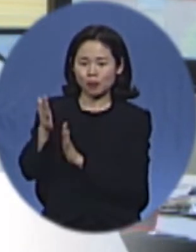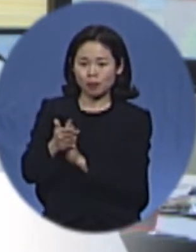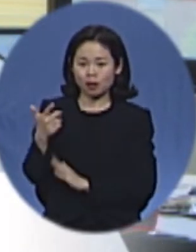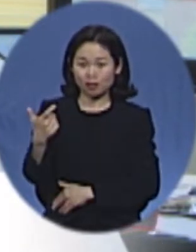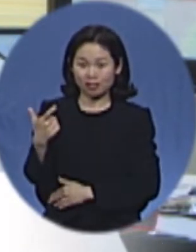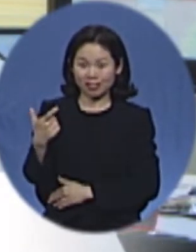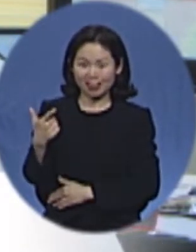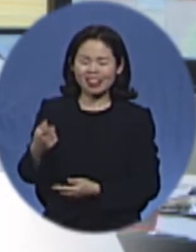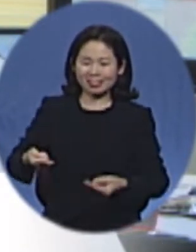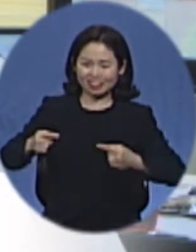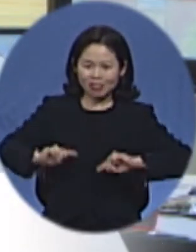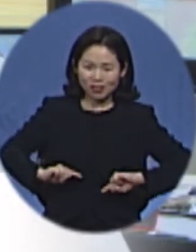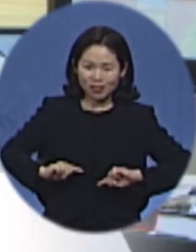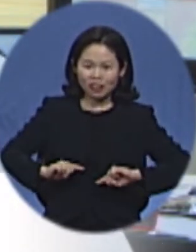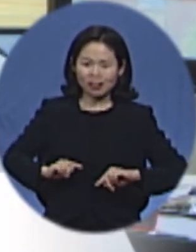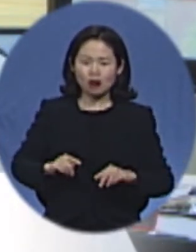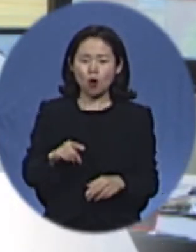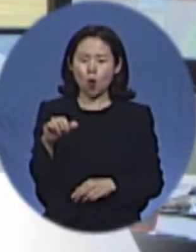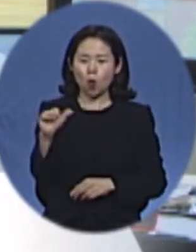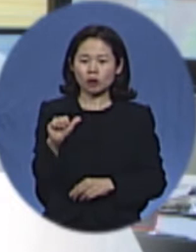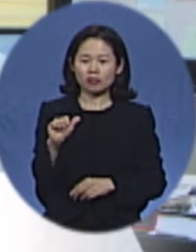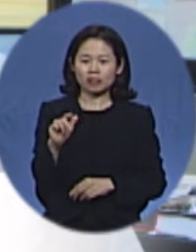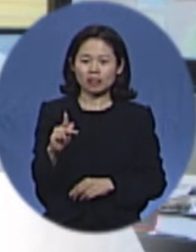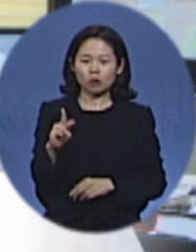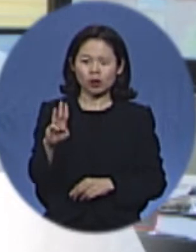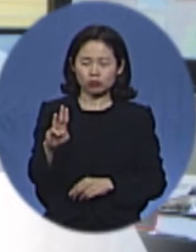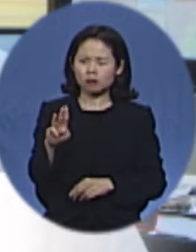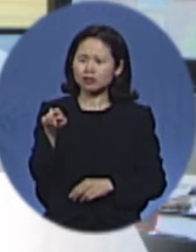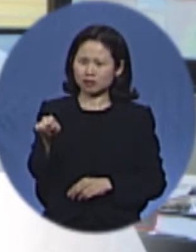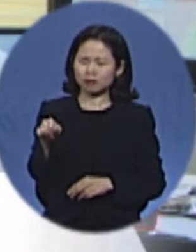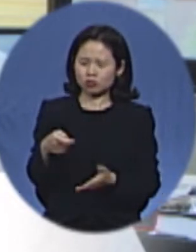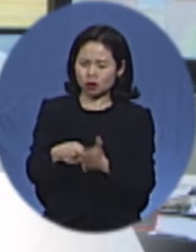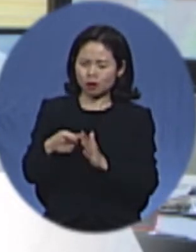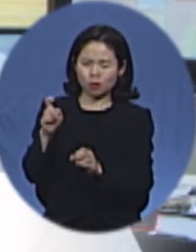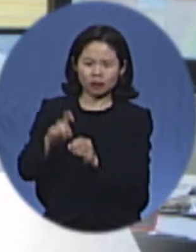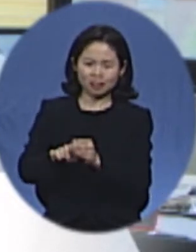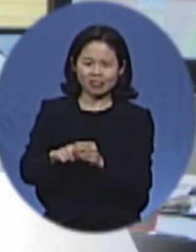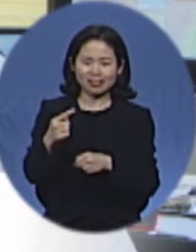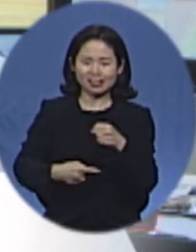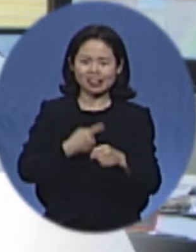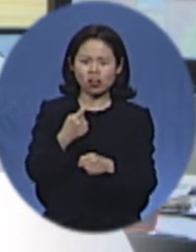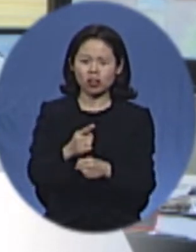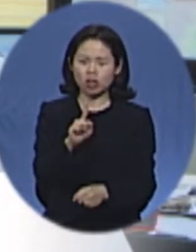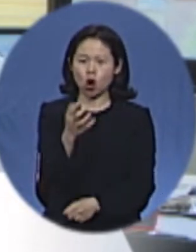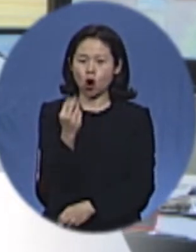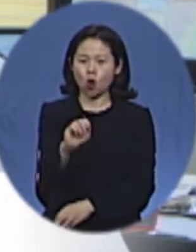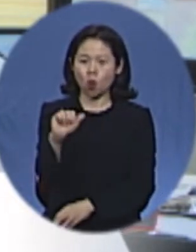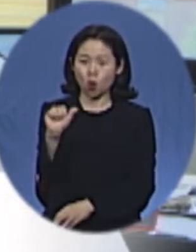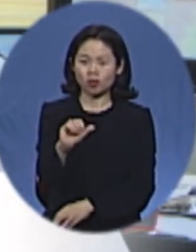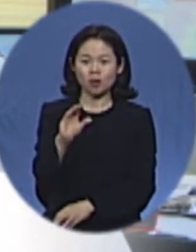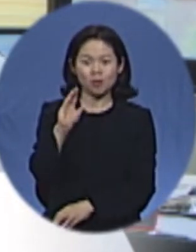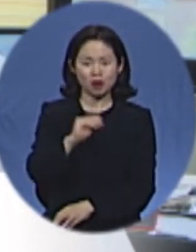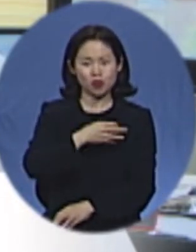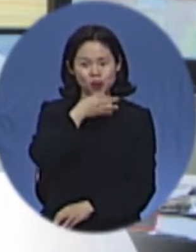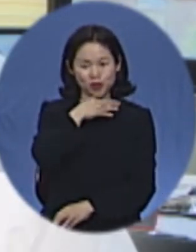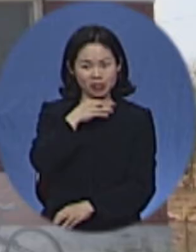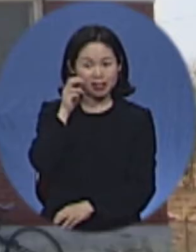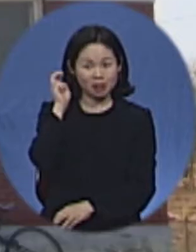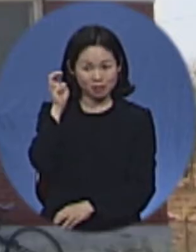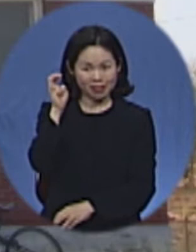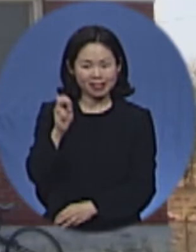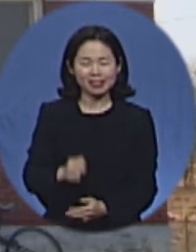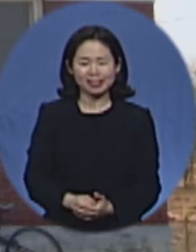희망하여 총 전력 5,000kW 감축 목표이며 연 1억 5천만 원 정도의 수익 발생이